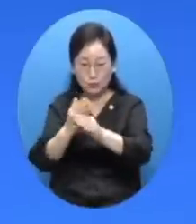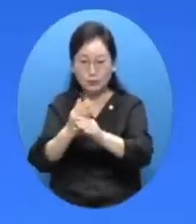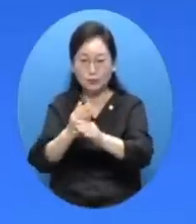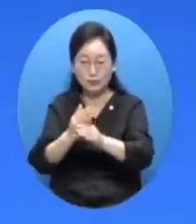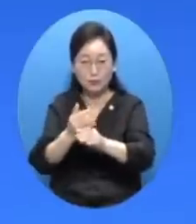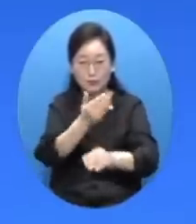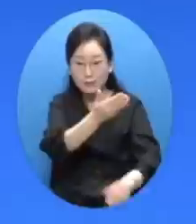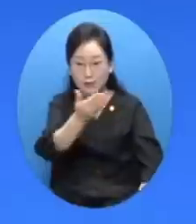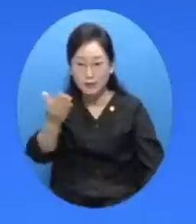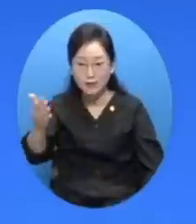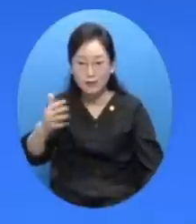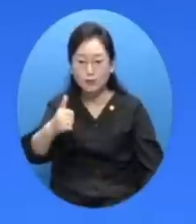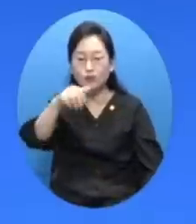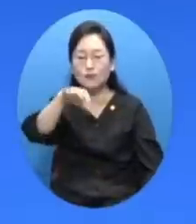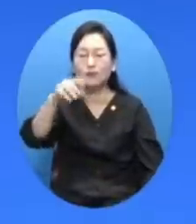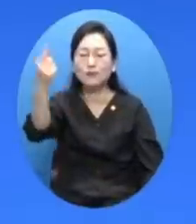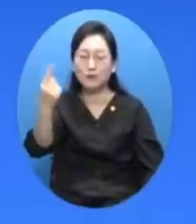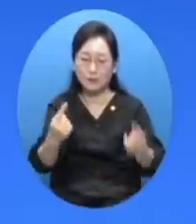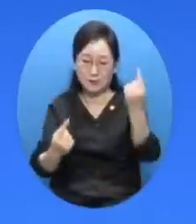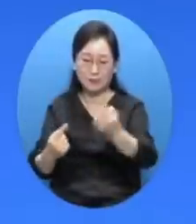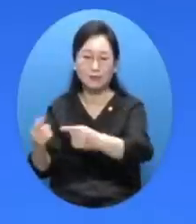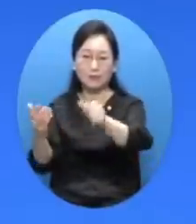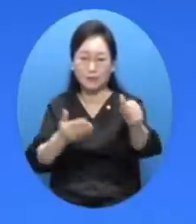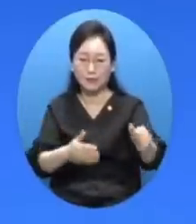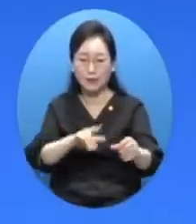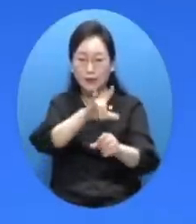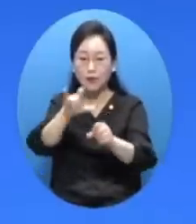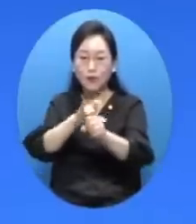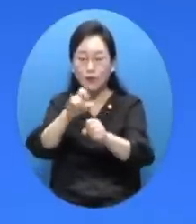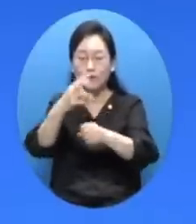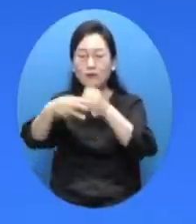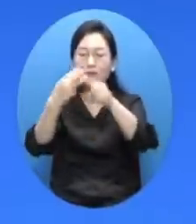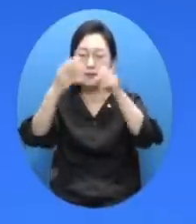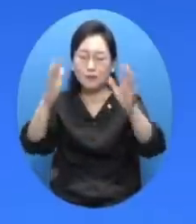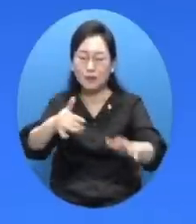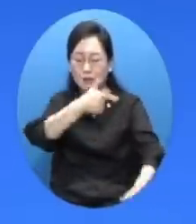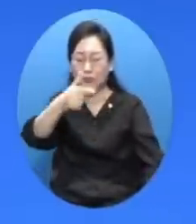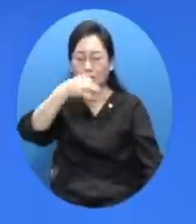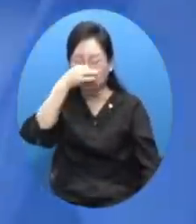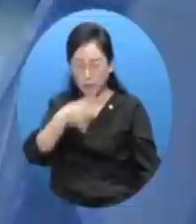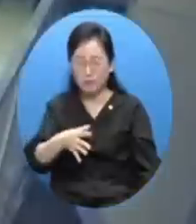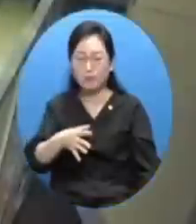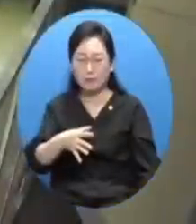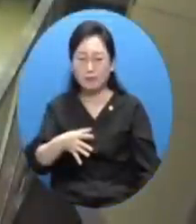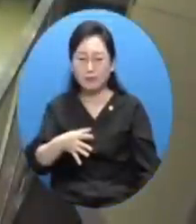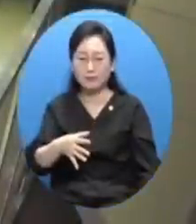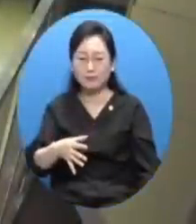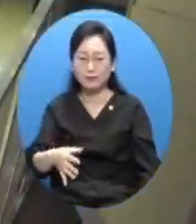주 앞에 다 나오시기 바랍니다. 지난 코로나 3년을 지나면서 너무나 힘들었습니다.